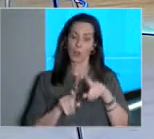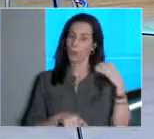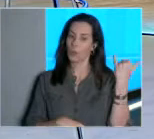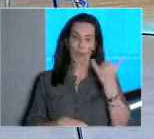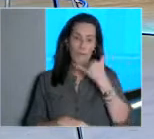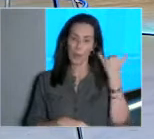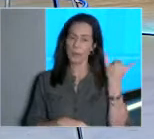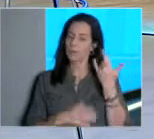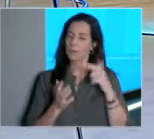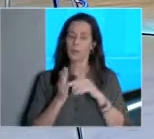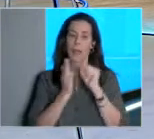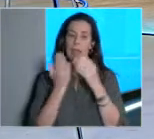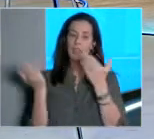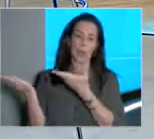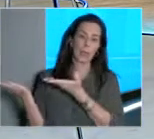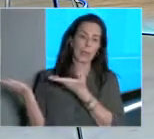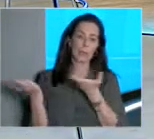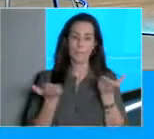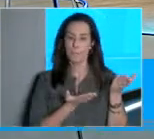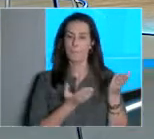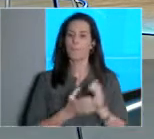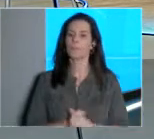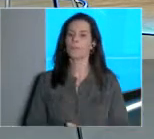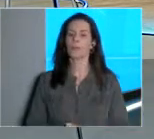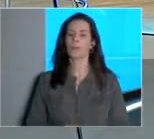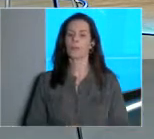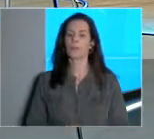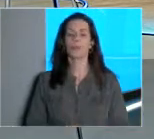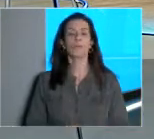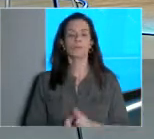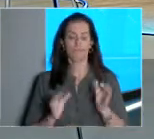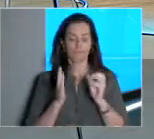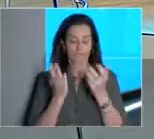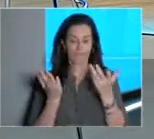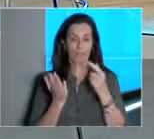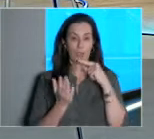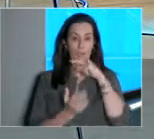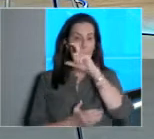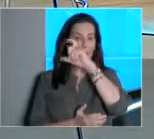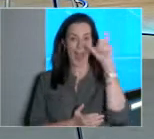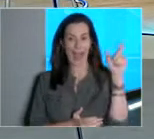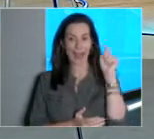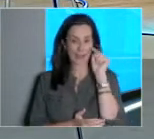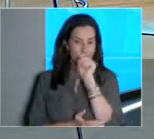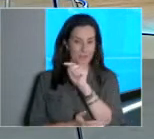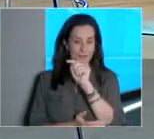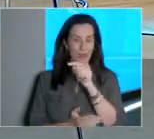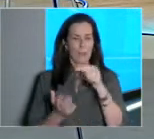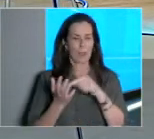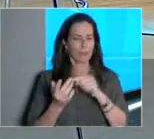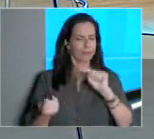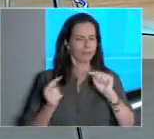סקירת עיתונות, תחילה הכותרות הראשיות של עיתוני הבוקר. הכותרת הראשית של מעריב היא הכותרת סביב